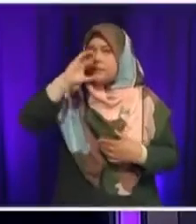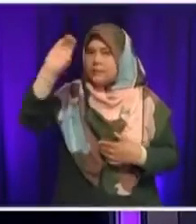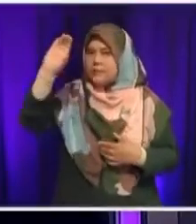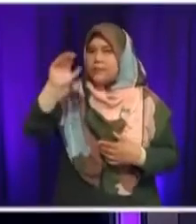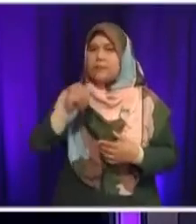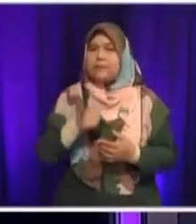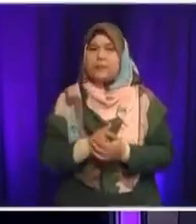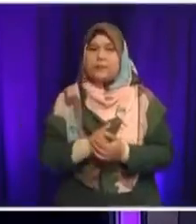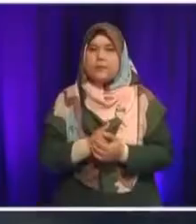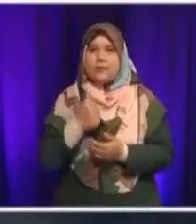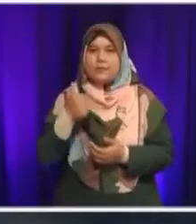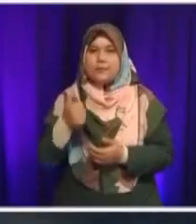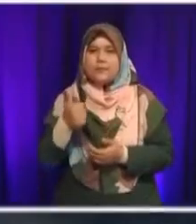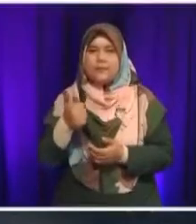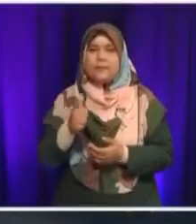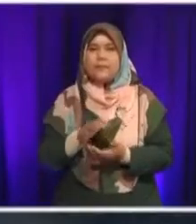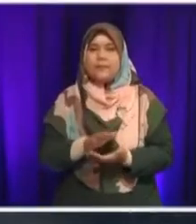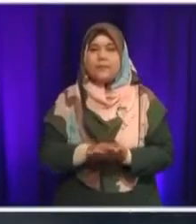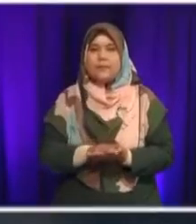itu penilaian